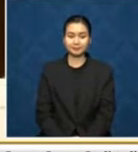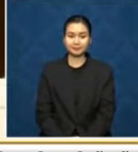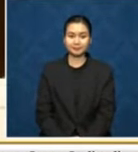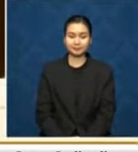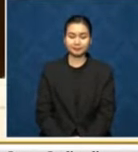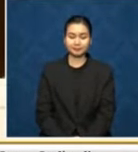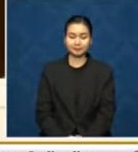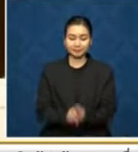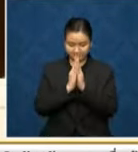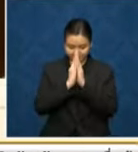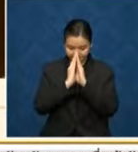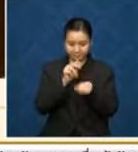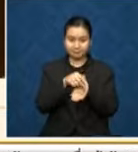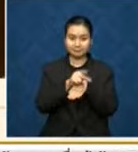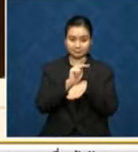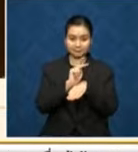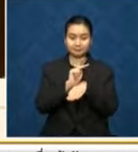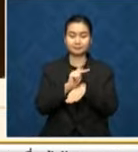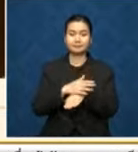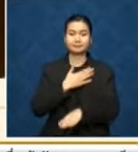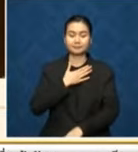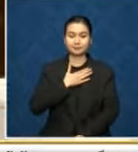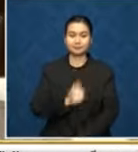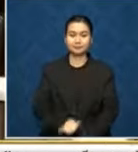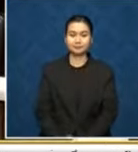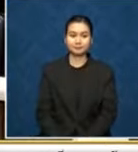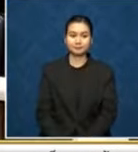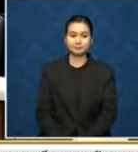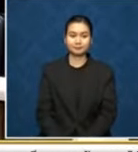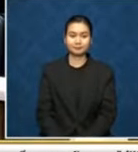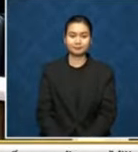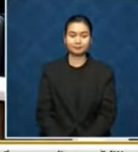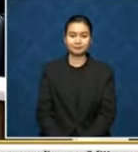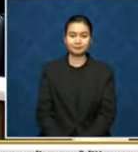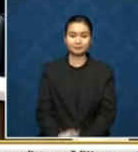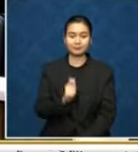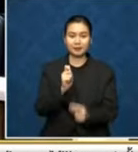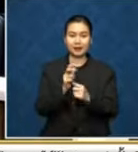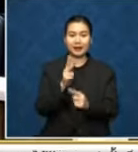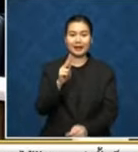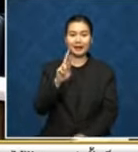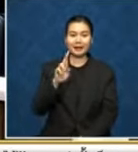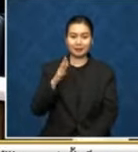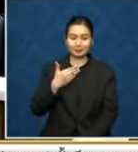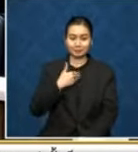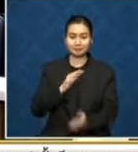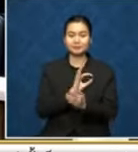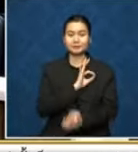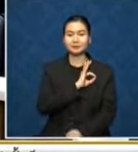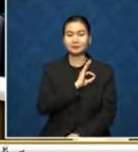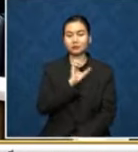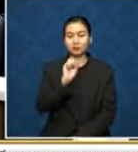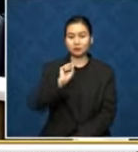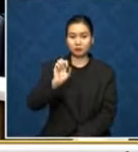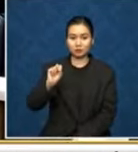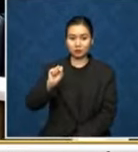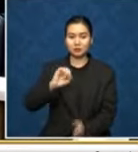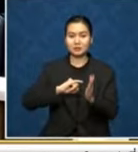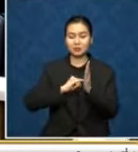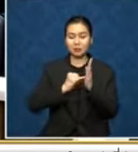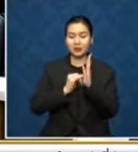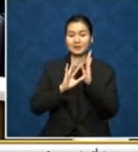กราบเรียนท่านประธานสภาผู้แทนราษฎรที่เคารพกับผมนายอัครแสนคิรีโลวีละสมาชิกสภาผู้แทนราษฎรจังหวัด